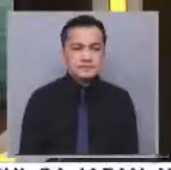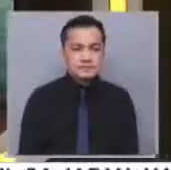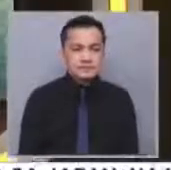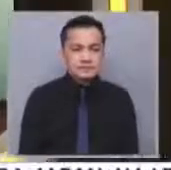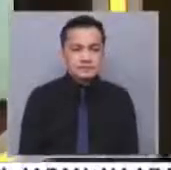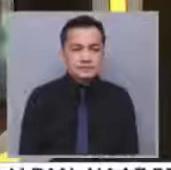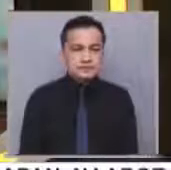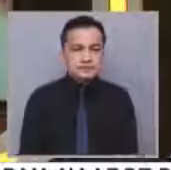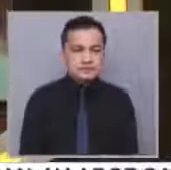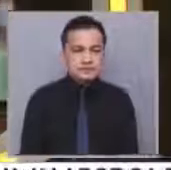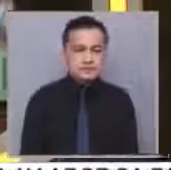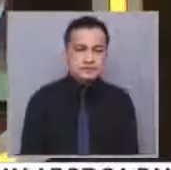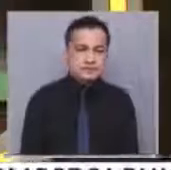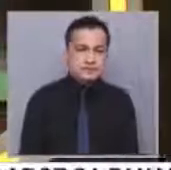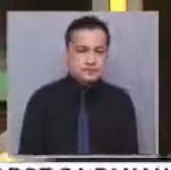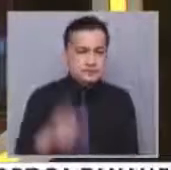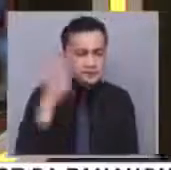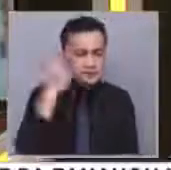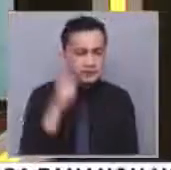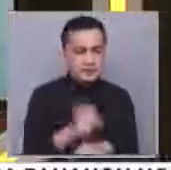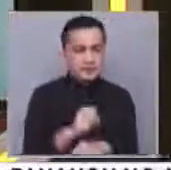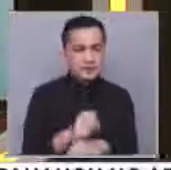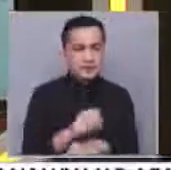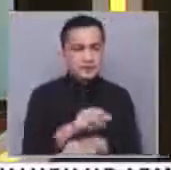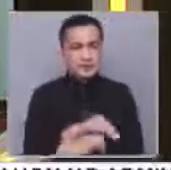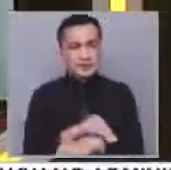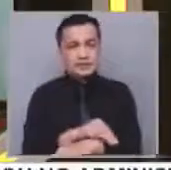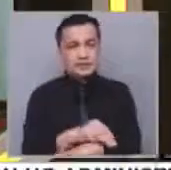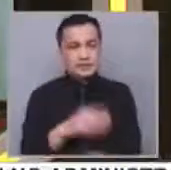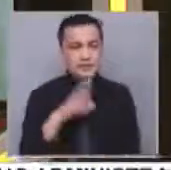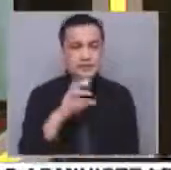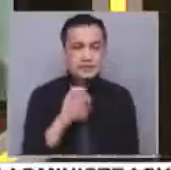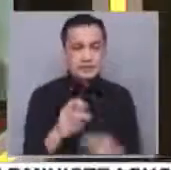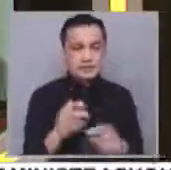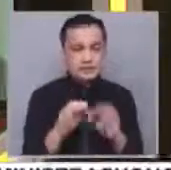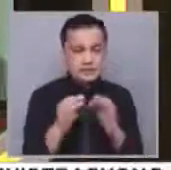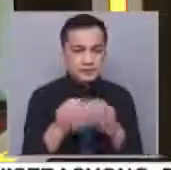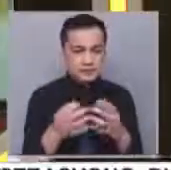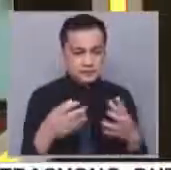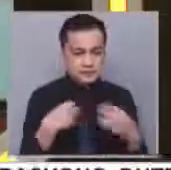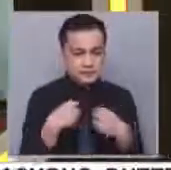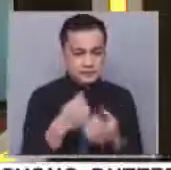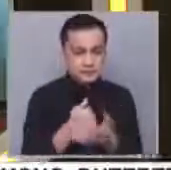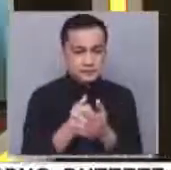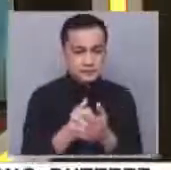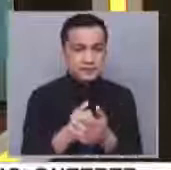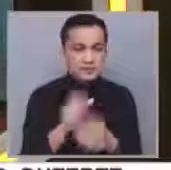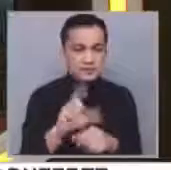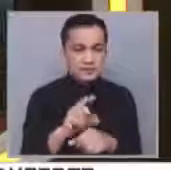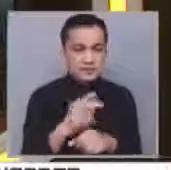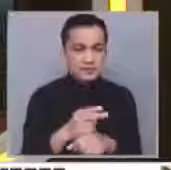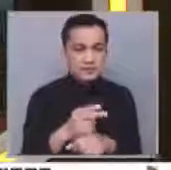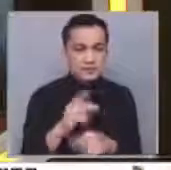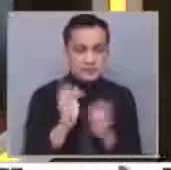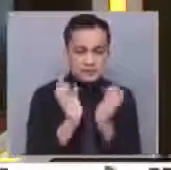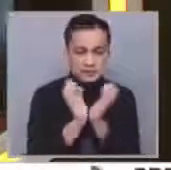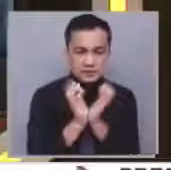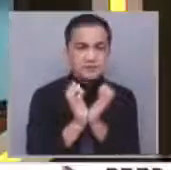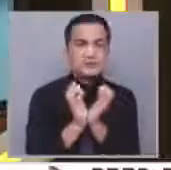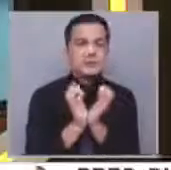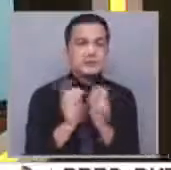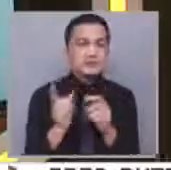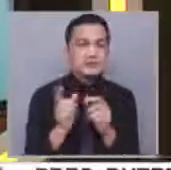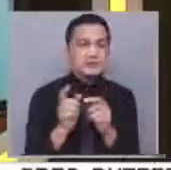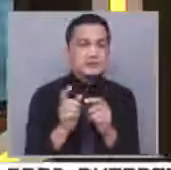Sa ating government at work sa Makati, nasa 500 pamilya nakatanggap po ng tulong pangkabuhayan mula sa DSWD sa lungsod ng